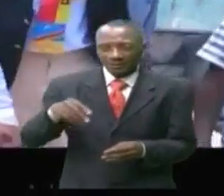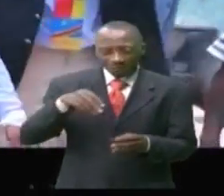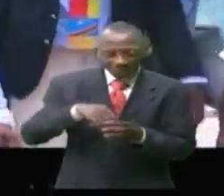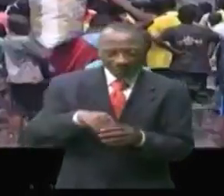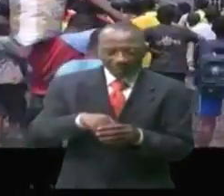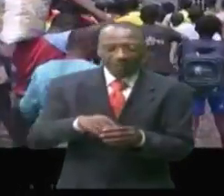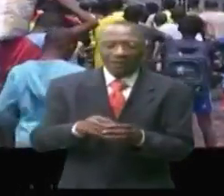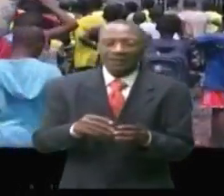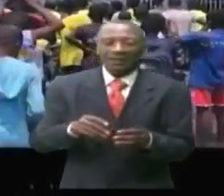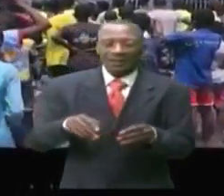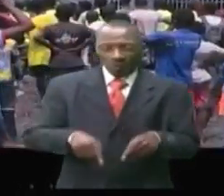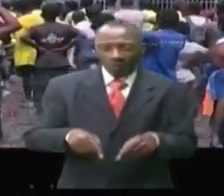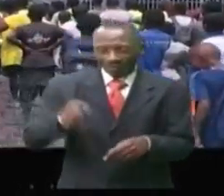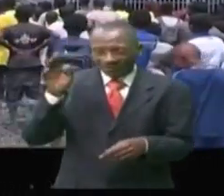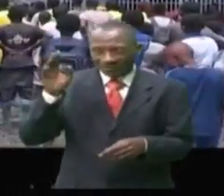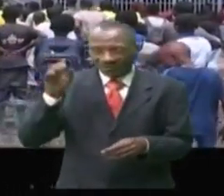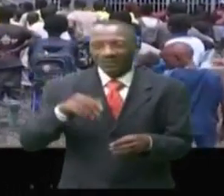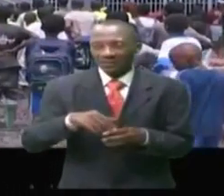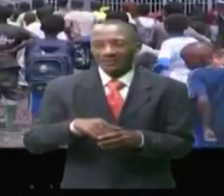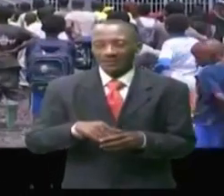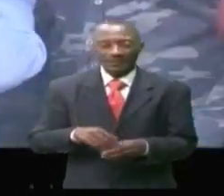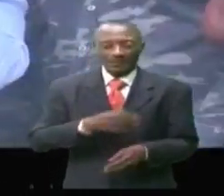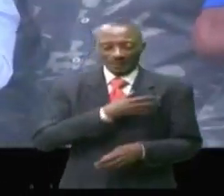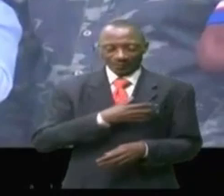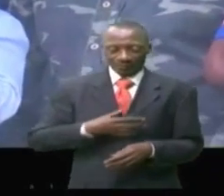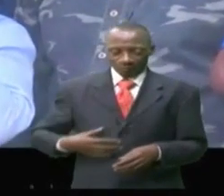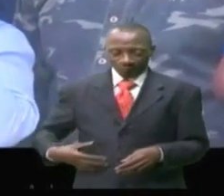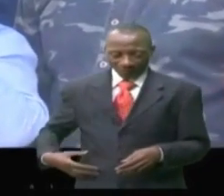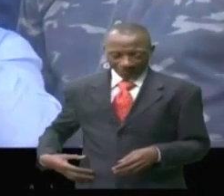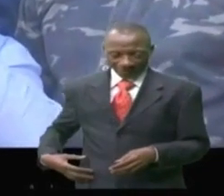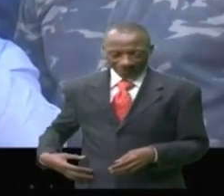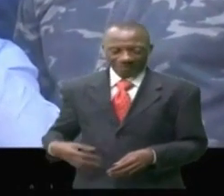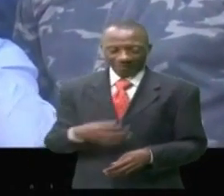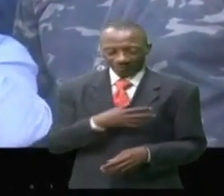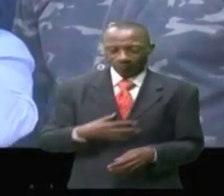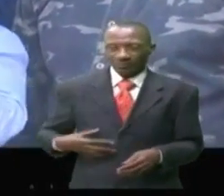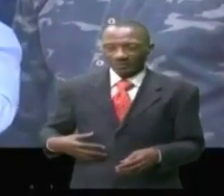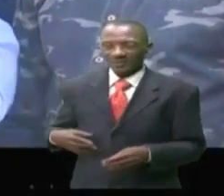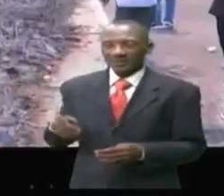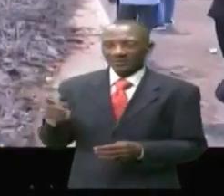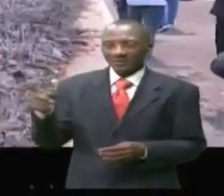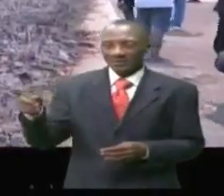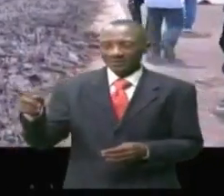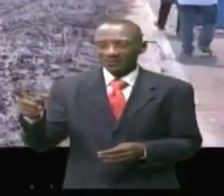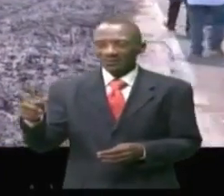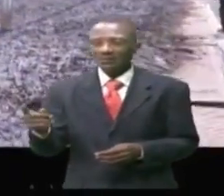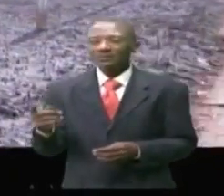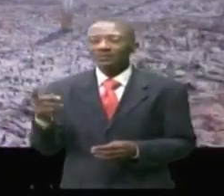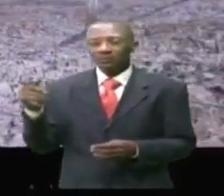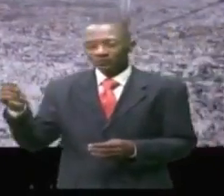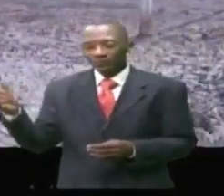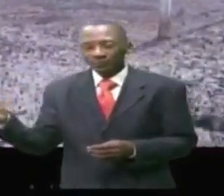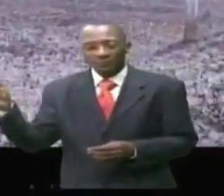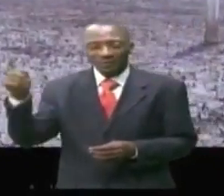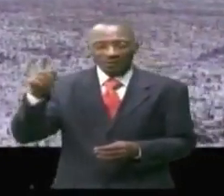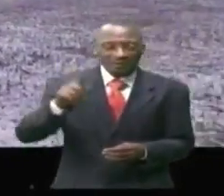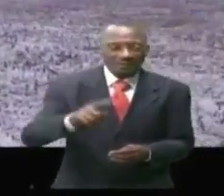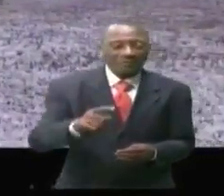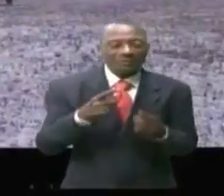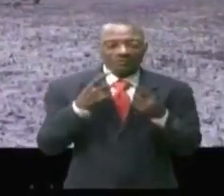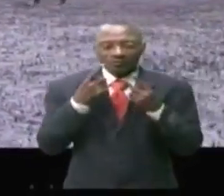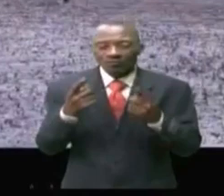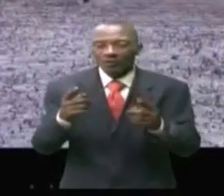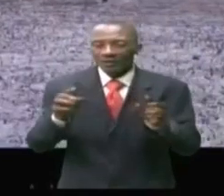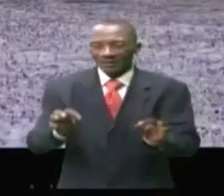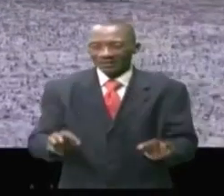a visité cet ouvrage tout en promettant de plaider auprès des autorités compétentes pour la réouverture de cet espace d'activité